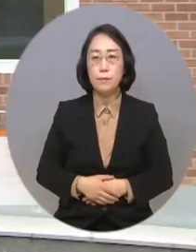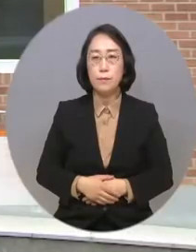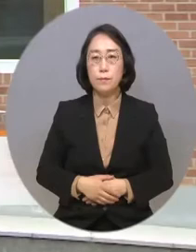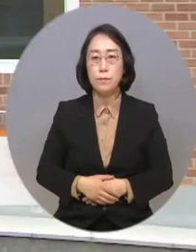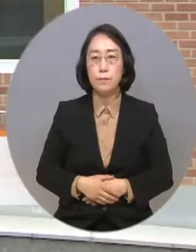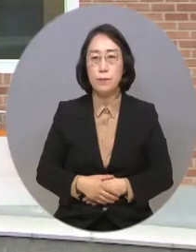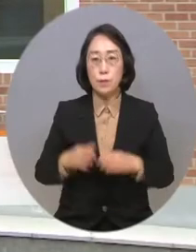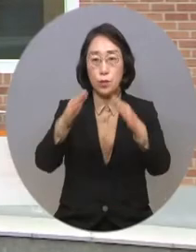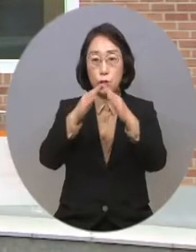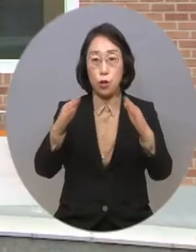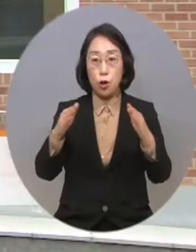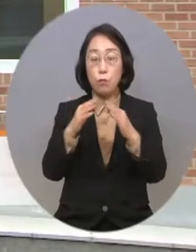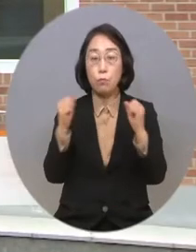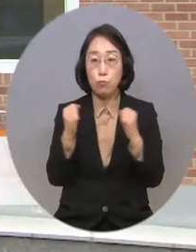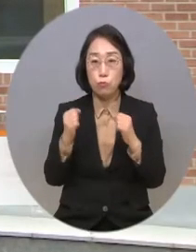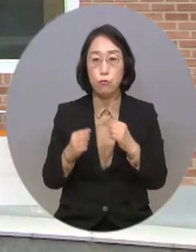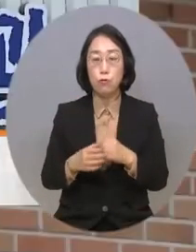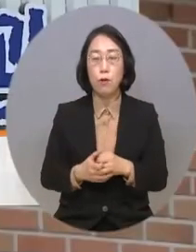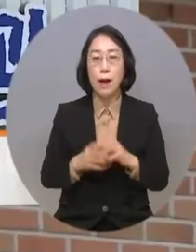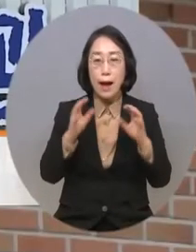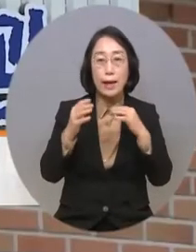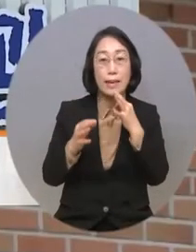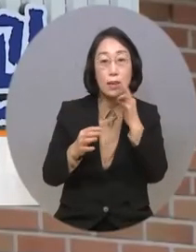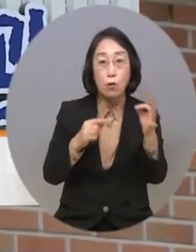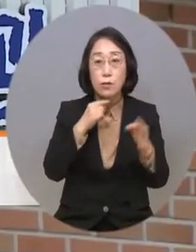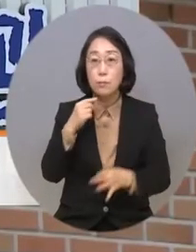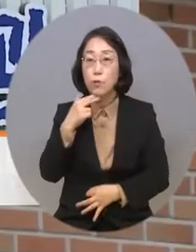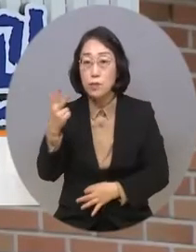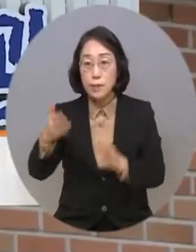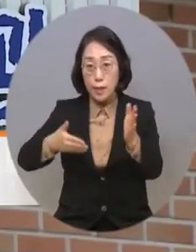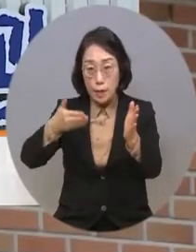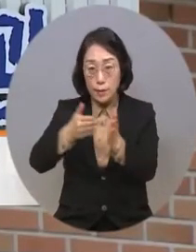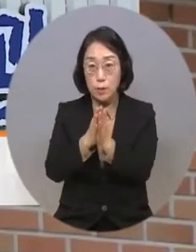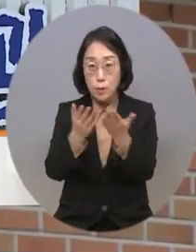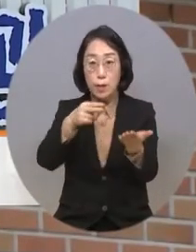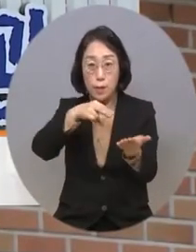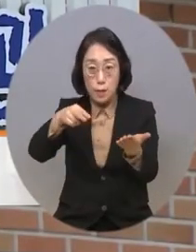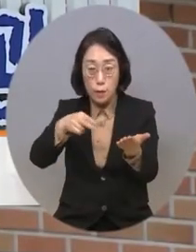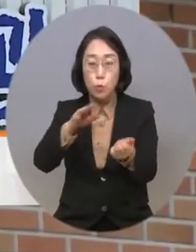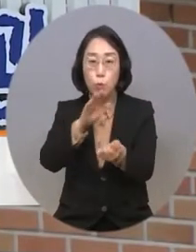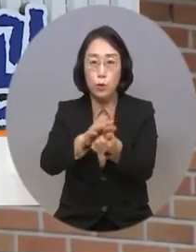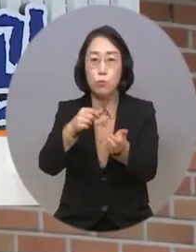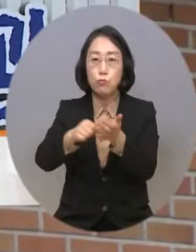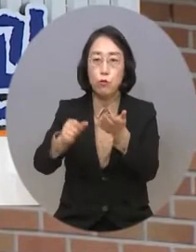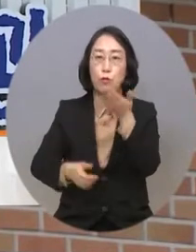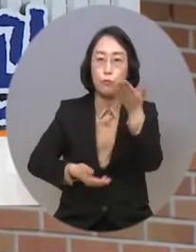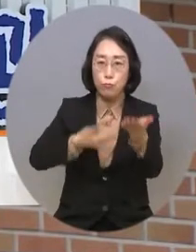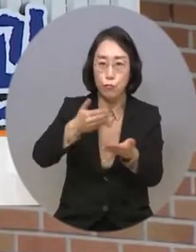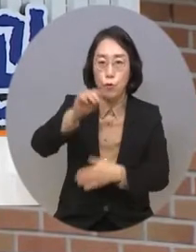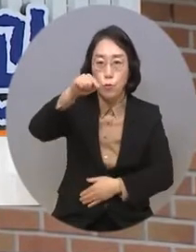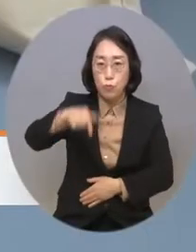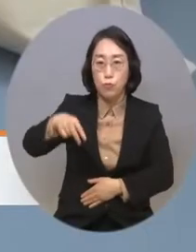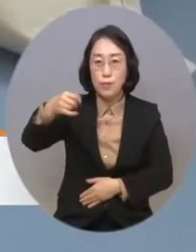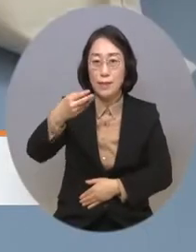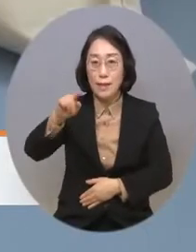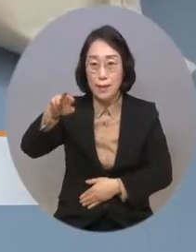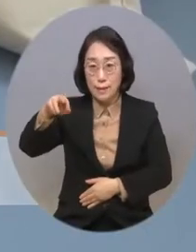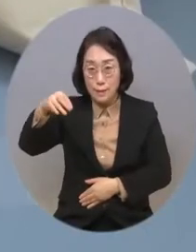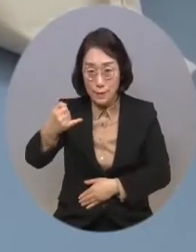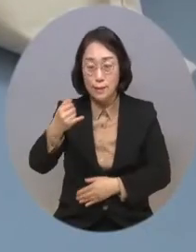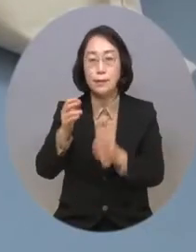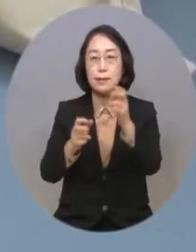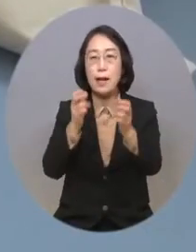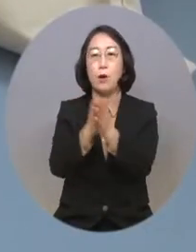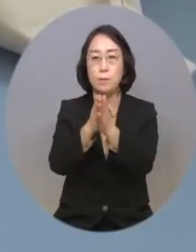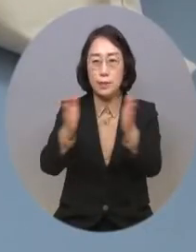전북 장수군에서 0세부터 7세까지 아동들에게 독서활동 지급품을 제공하는 북스타트 사업을 진행합니다.